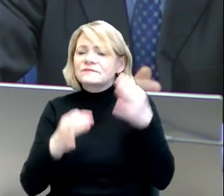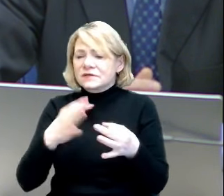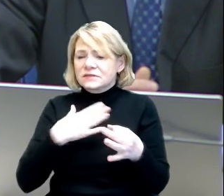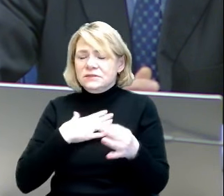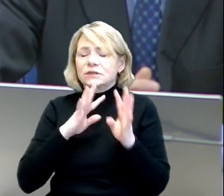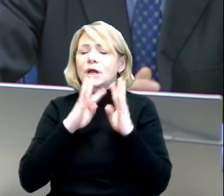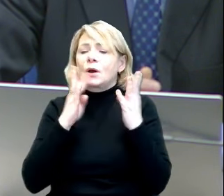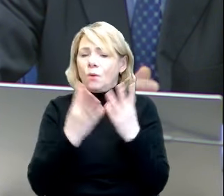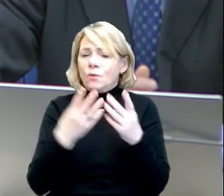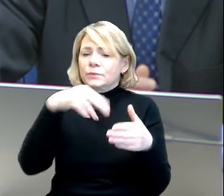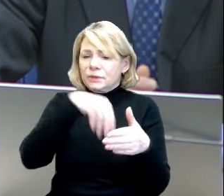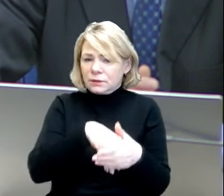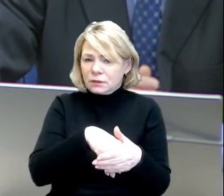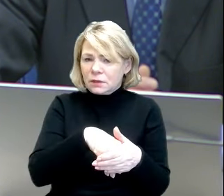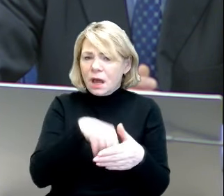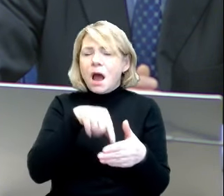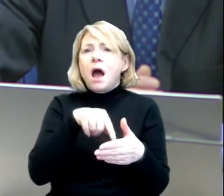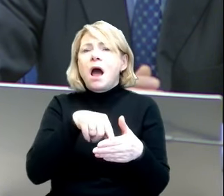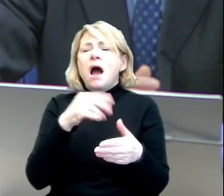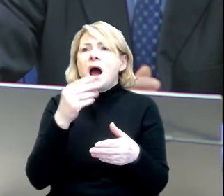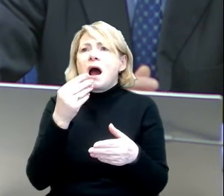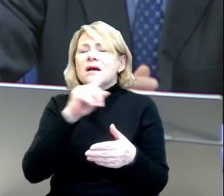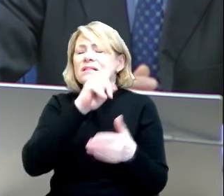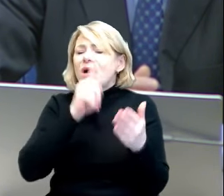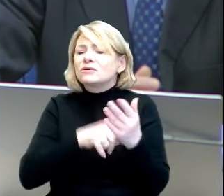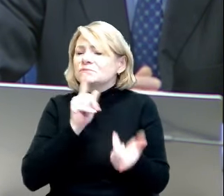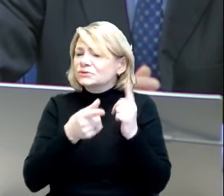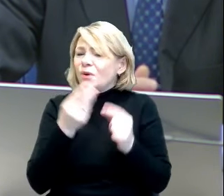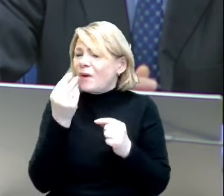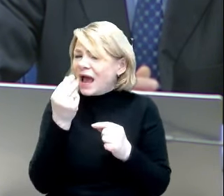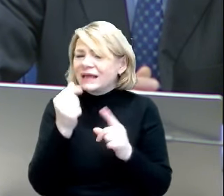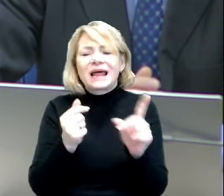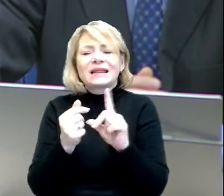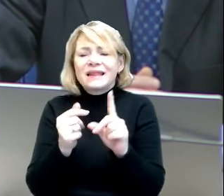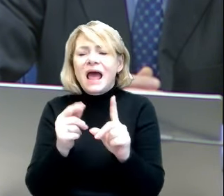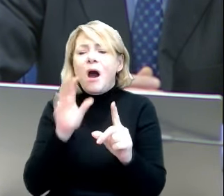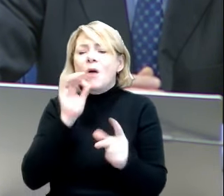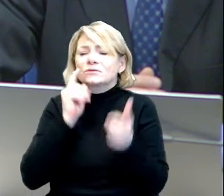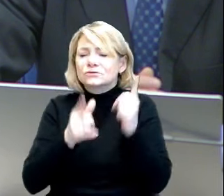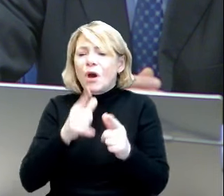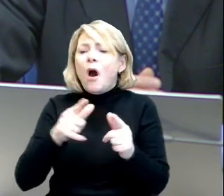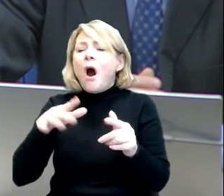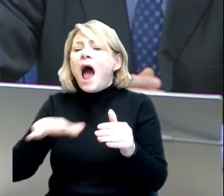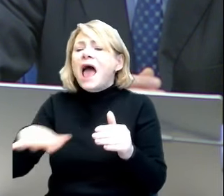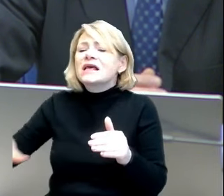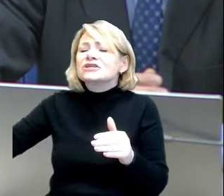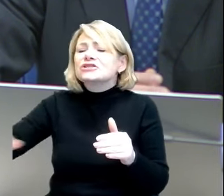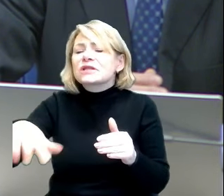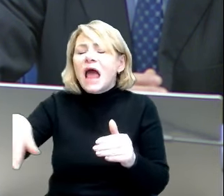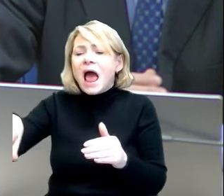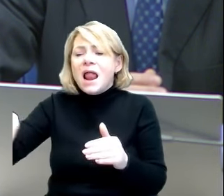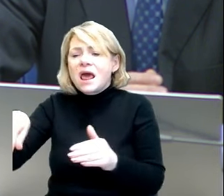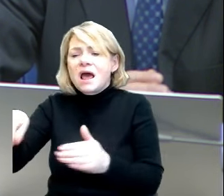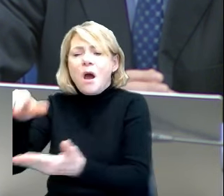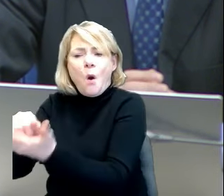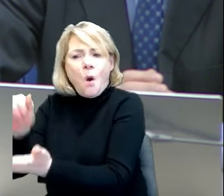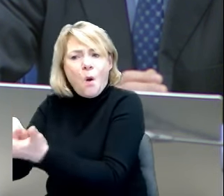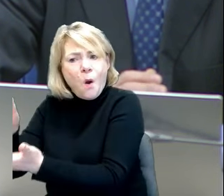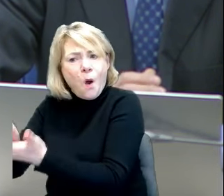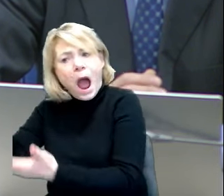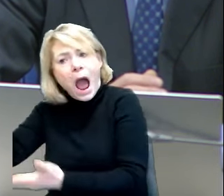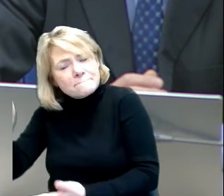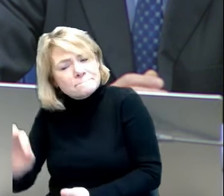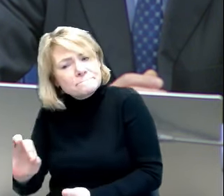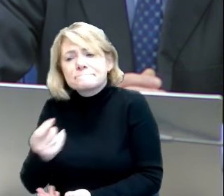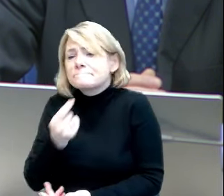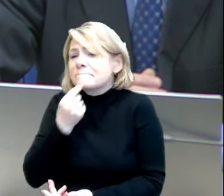klausimas iš tikrųjų yra ne kainos klausimas o klausimas yra aikštelės užimtumo klausimas šiandien mes turime problemą klaipėdoj